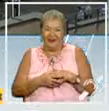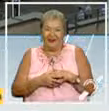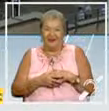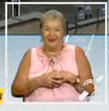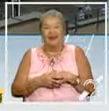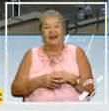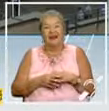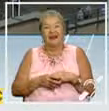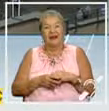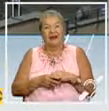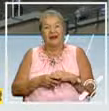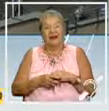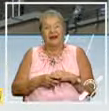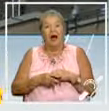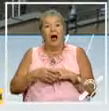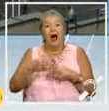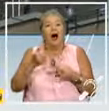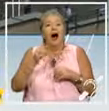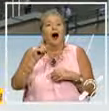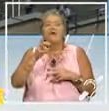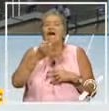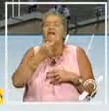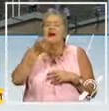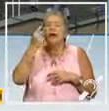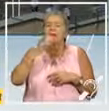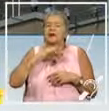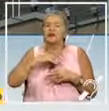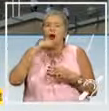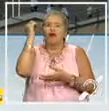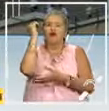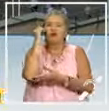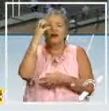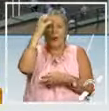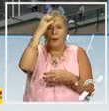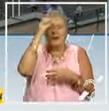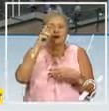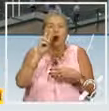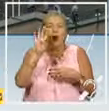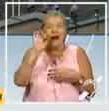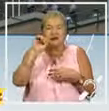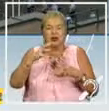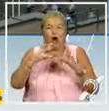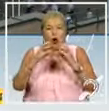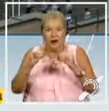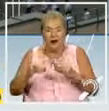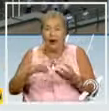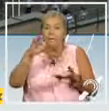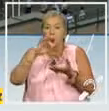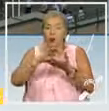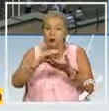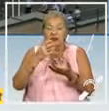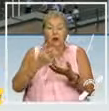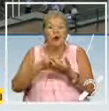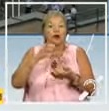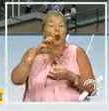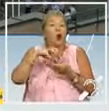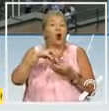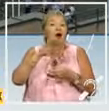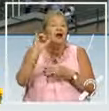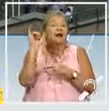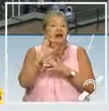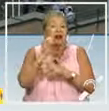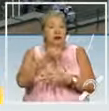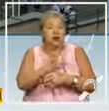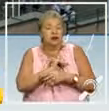Alberta, mulțumim. Aura Woodward, fost președinte al Fundației Prințului de Wales, România, a fost propusă pentru funcția de director al